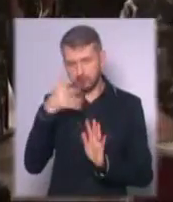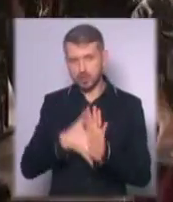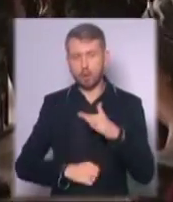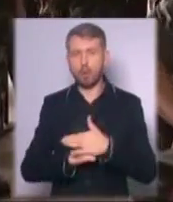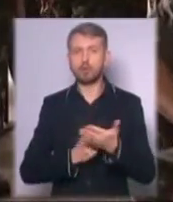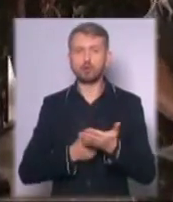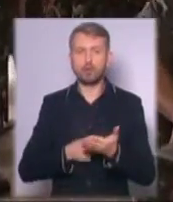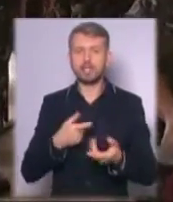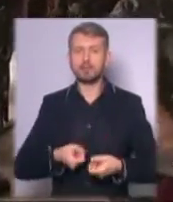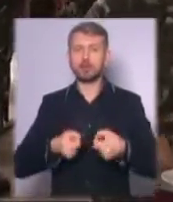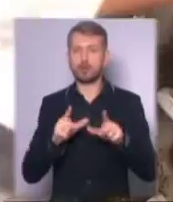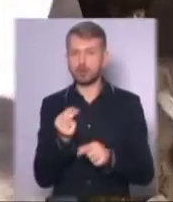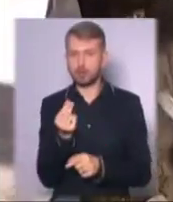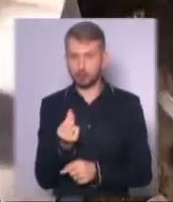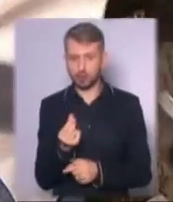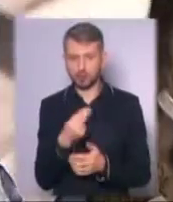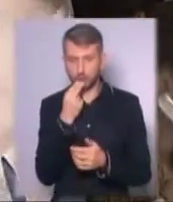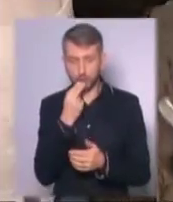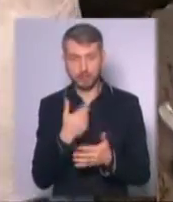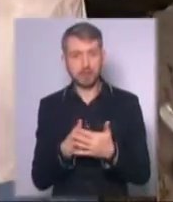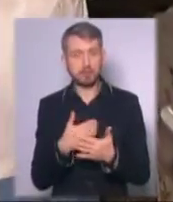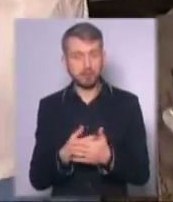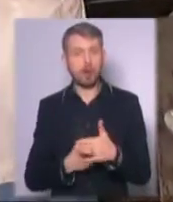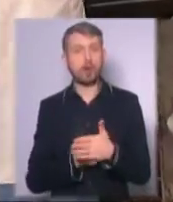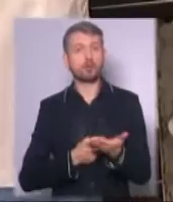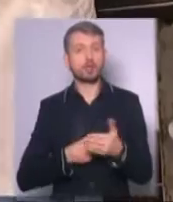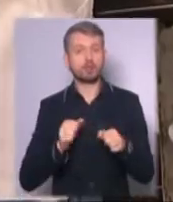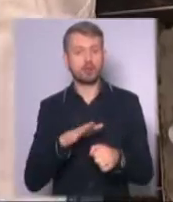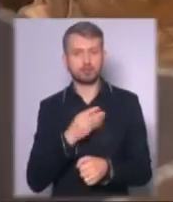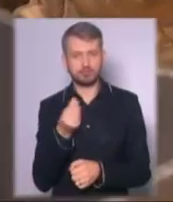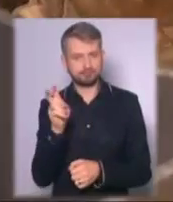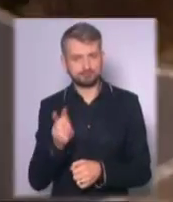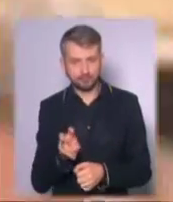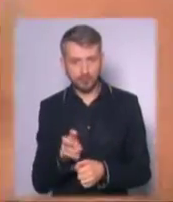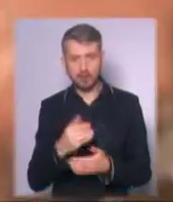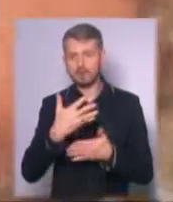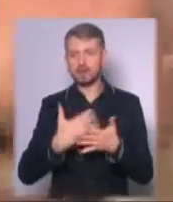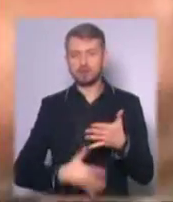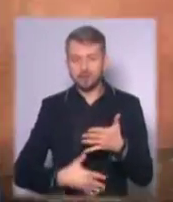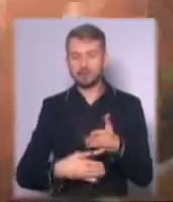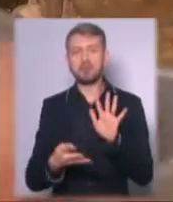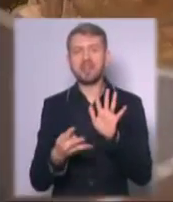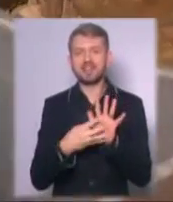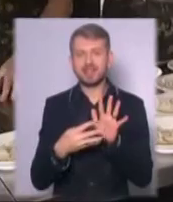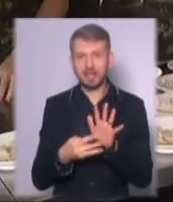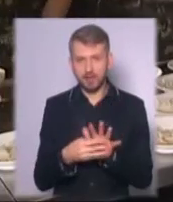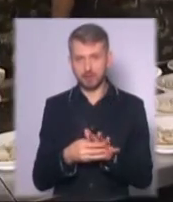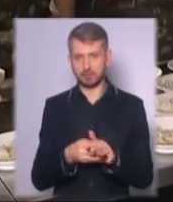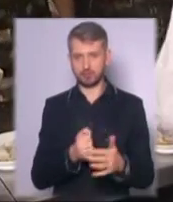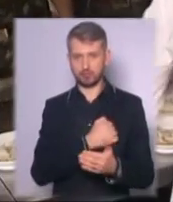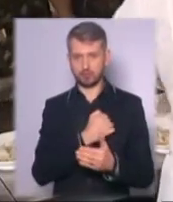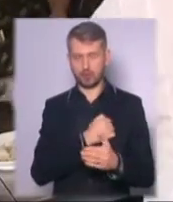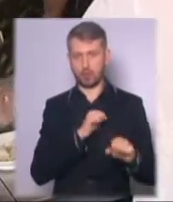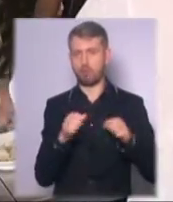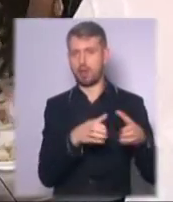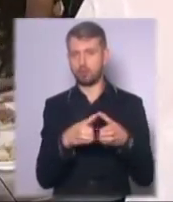обґрунтованість подорожчання продуктів. Наприклад, аргументом може стати валютна складова. В списку лотів на аукціон 9 оперативних командувань. До речі, це